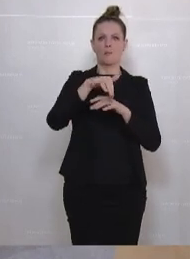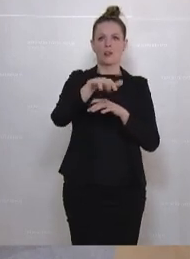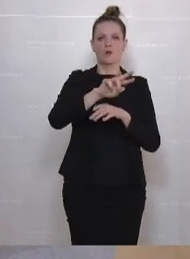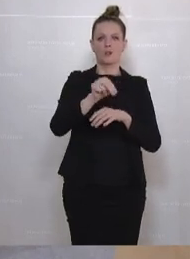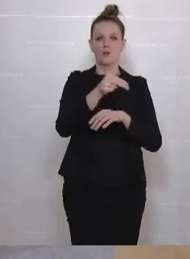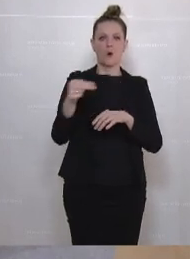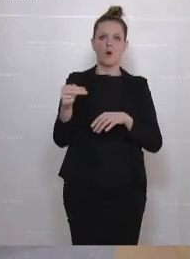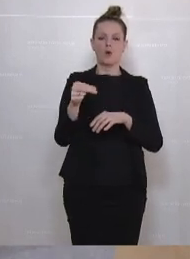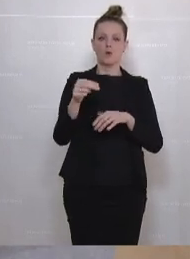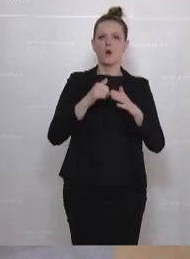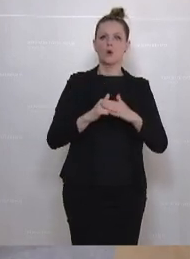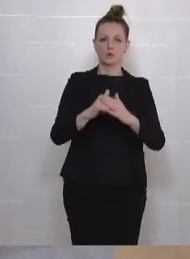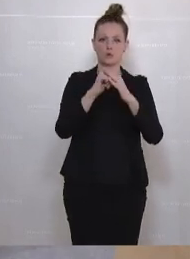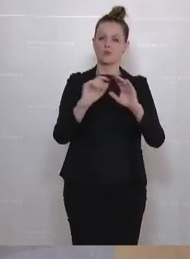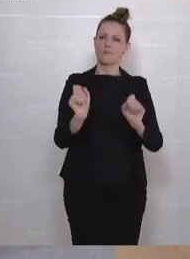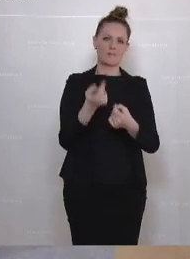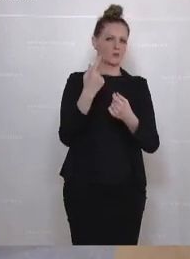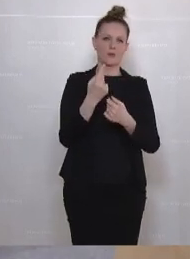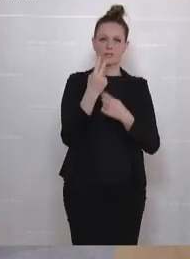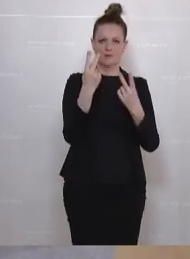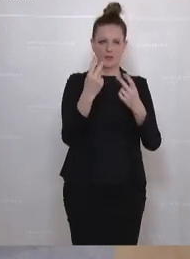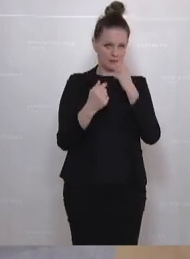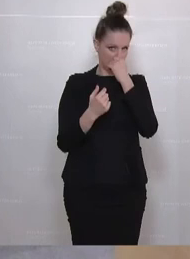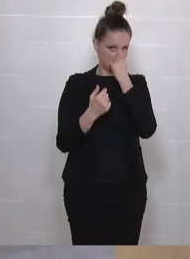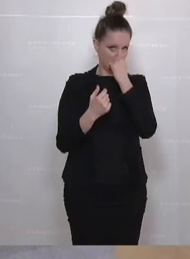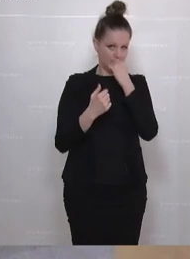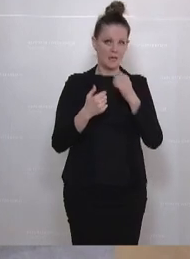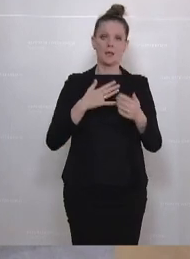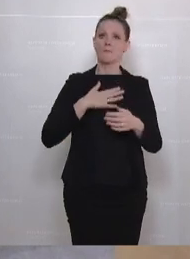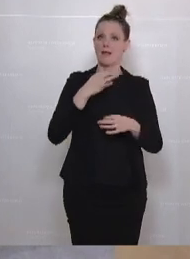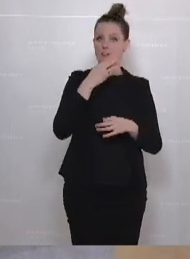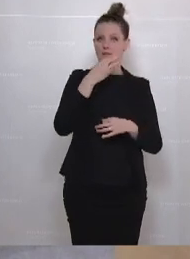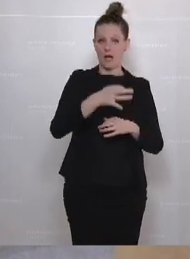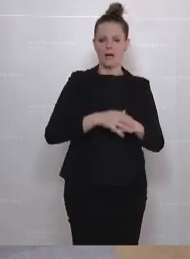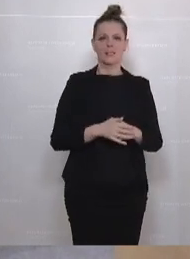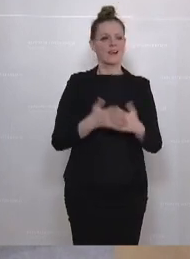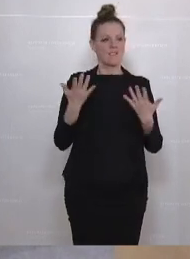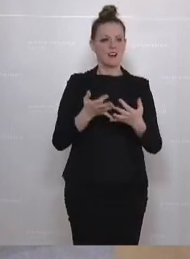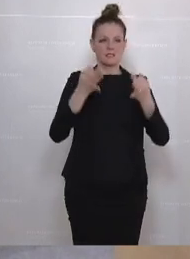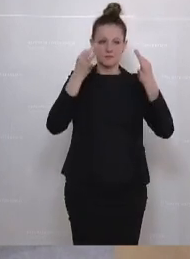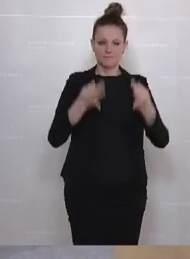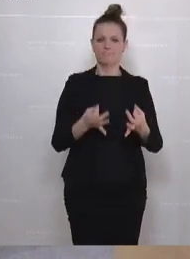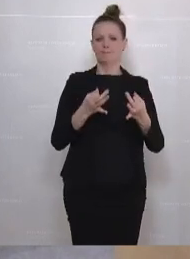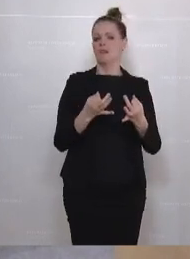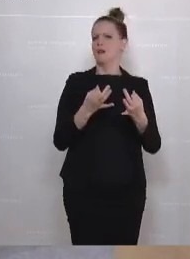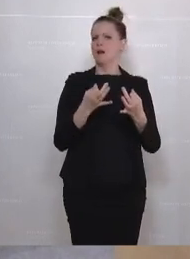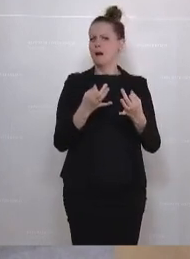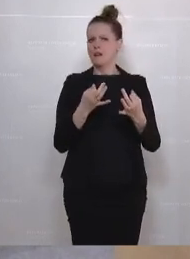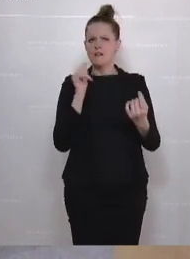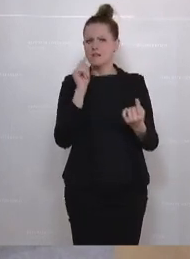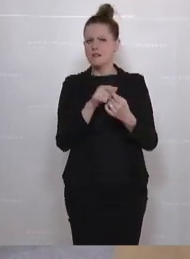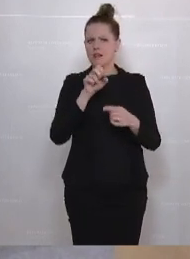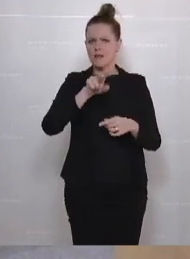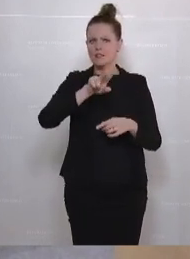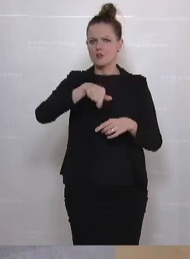Euro an Unterstützung besonders wichtig. Jetzt meine Frage, was passiert konkret mit diesen 13,5 Millionen?